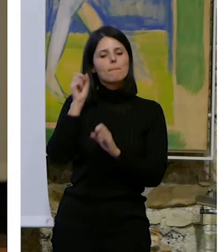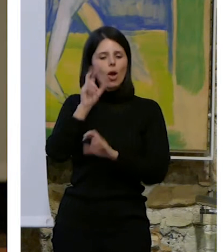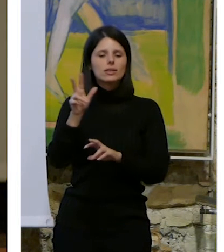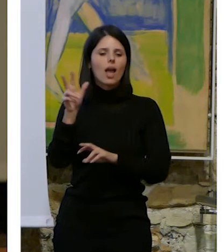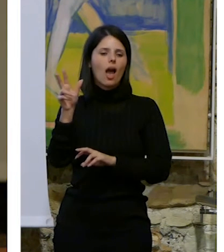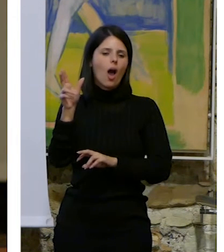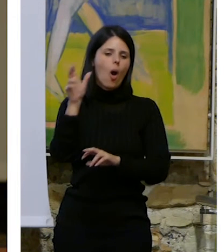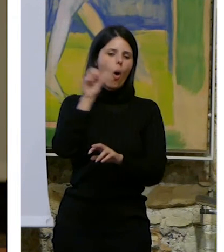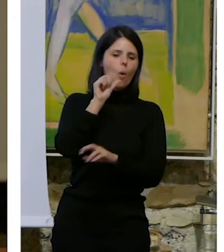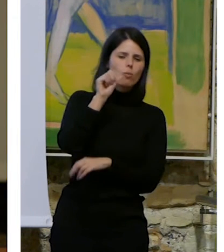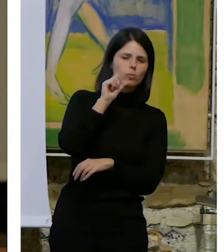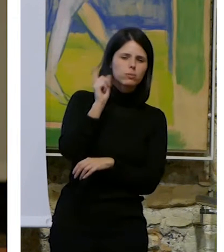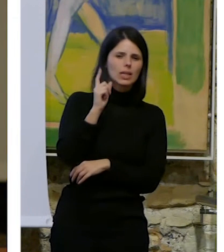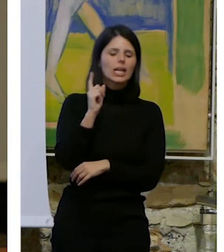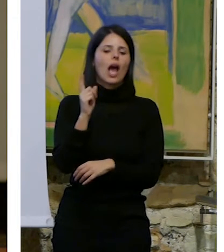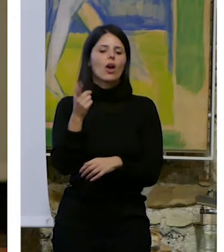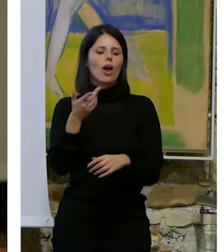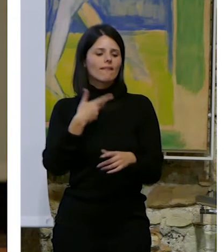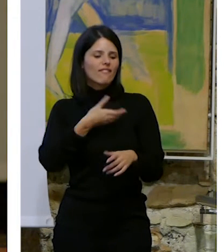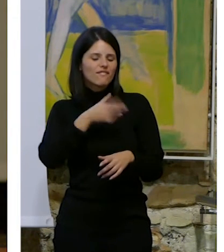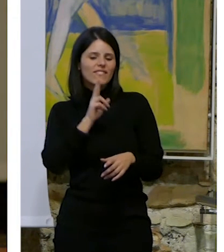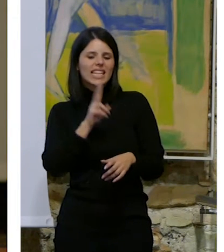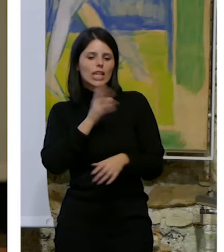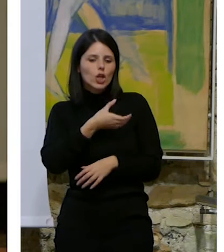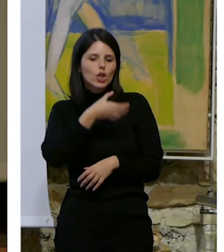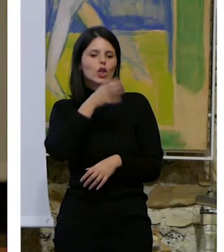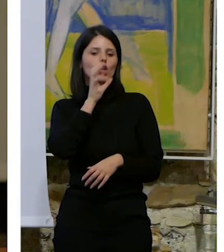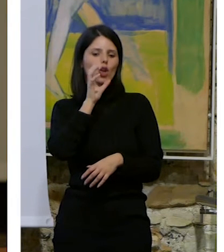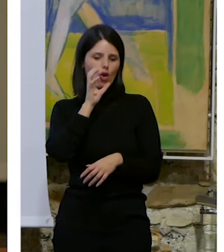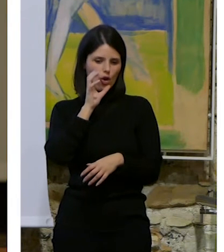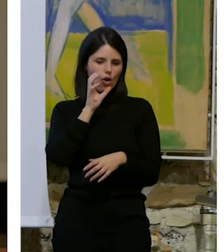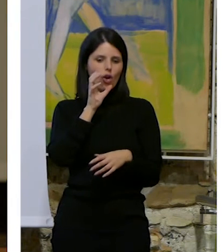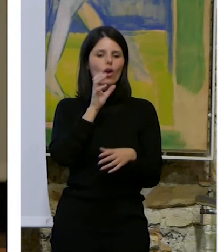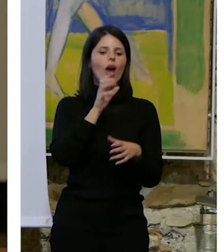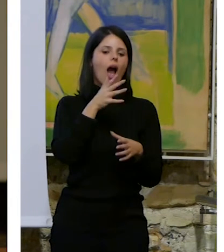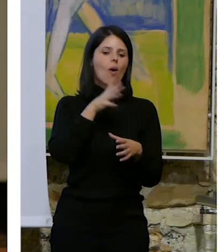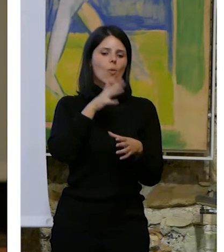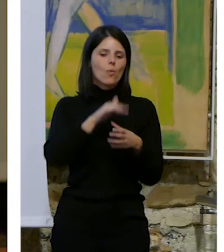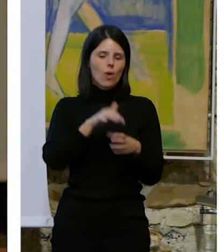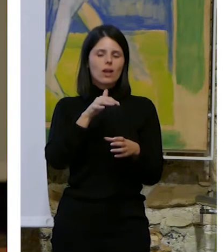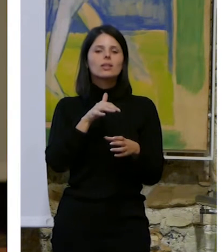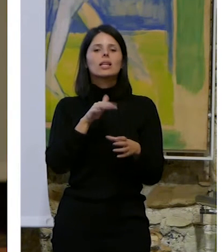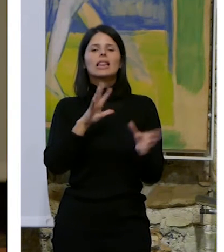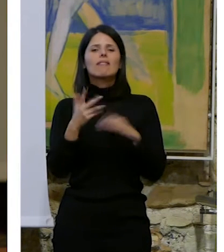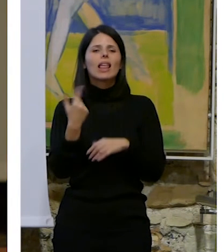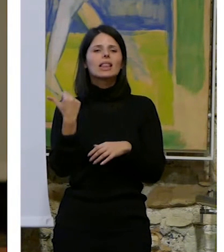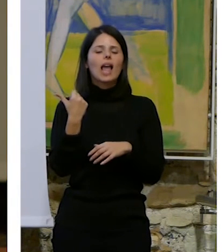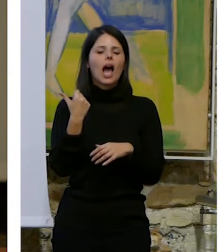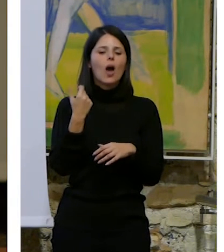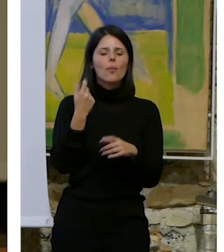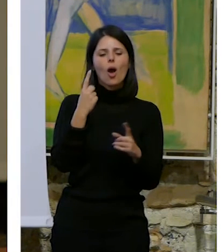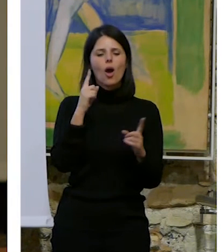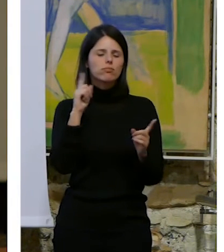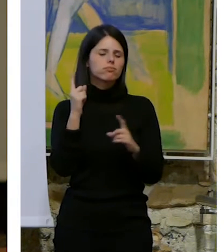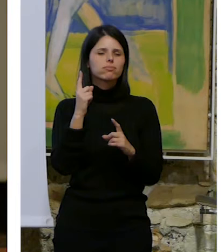delle pecore pessime, beve un vino allungato di modesta qualità, diventa semiciucco ed